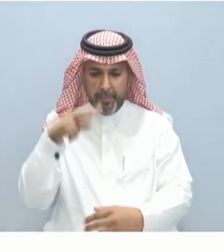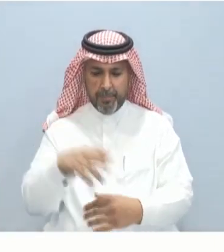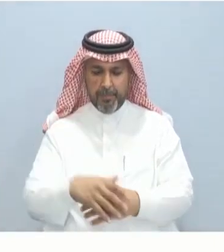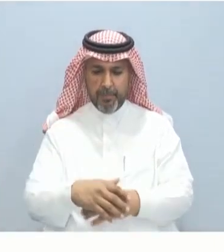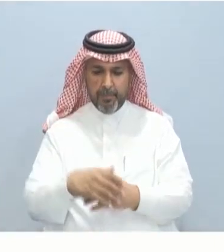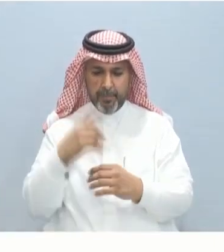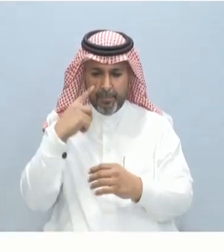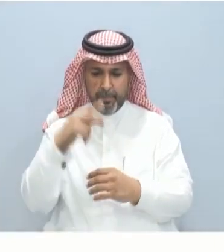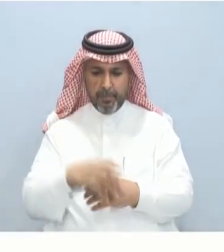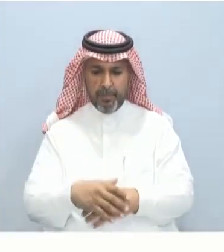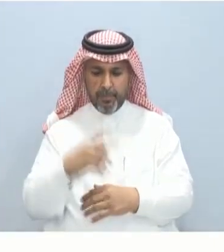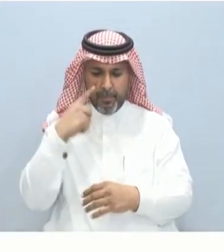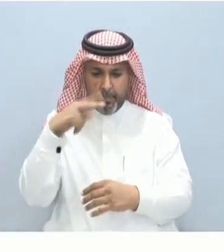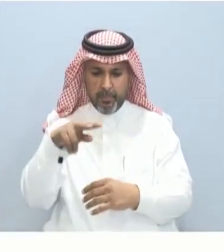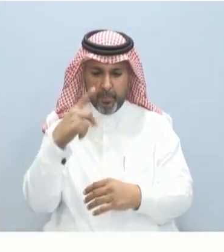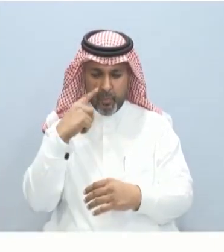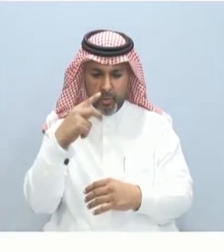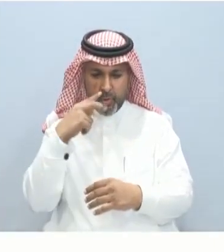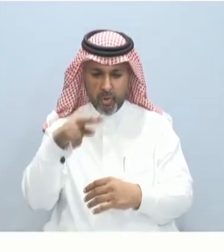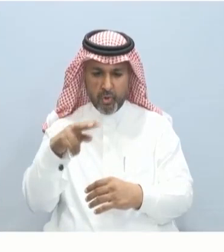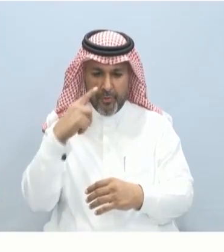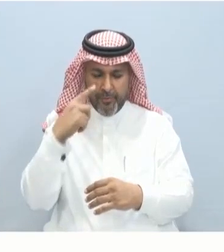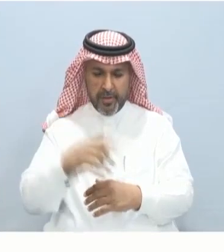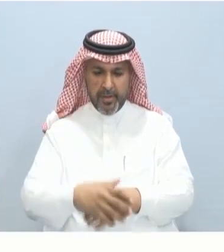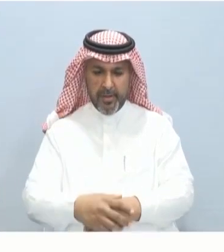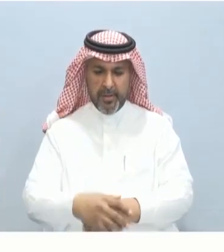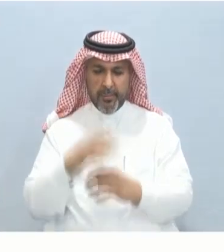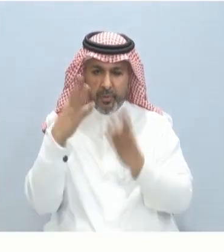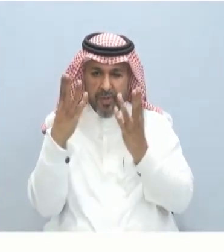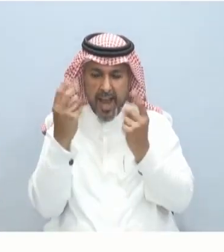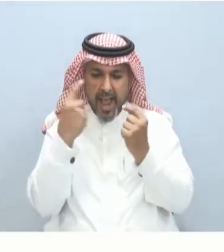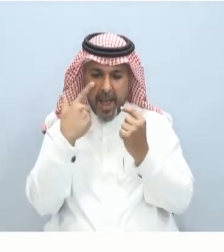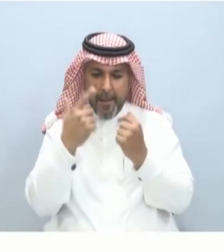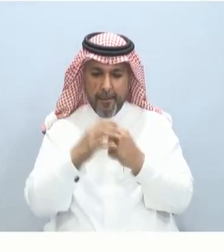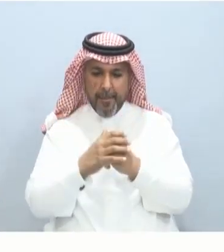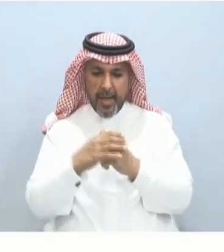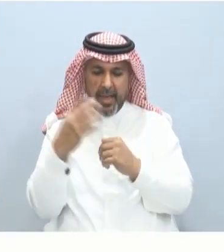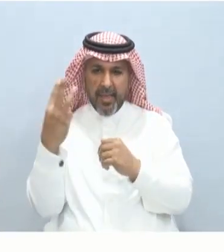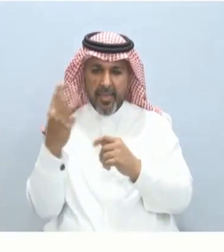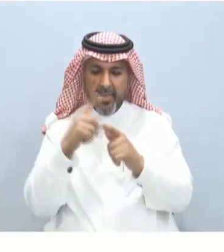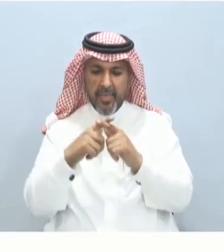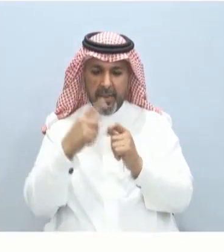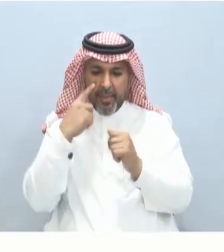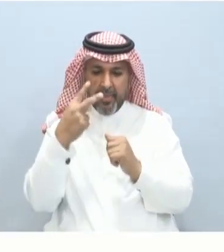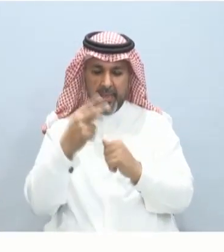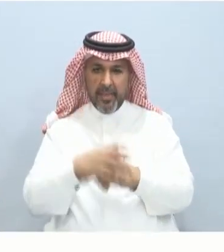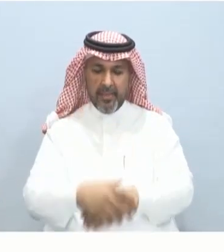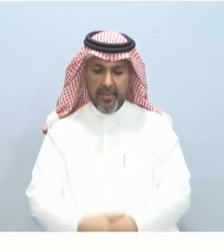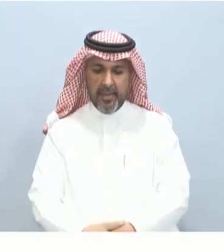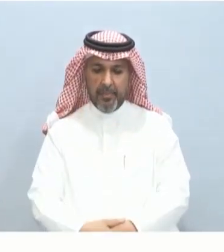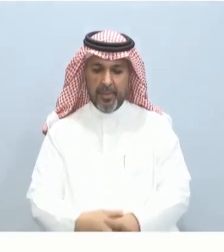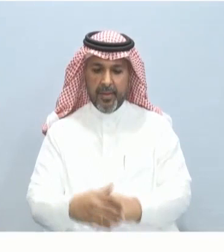الاوسط هل اوجدنا نفس القيمه اثنين ضرب الثلاثه ضرب اثنين